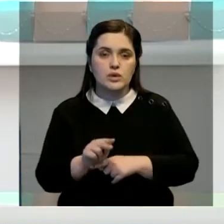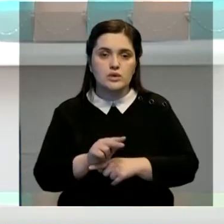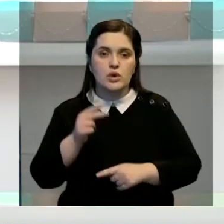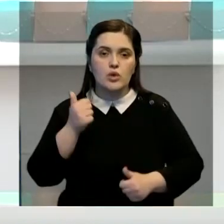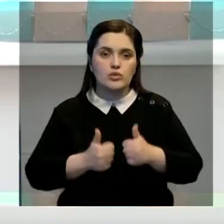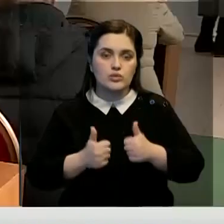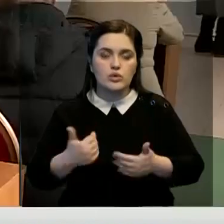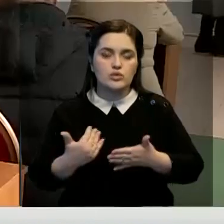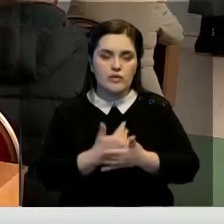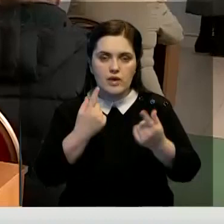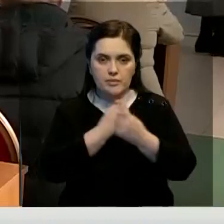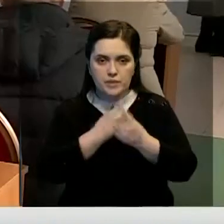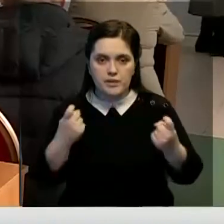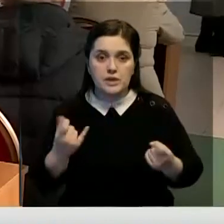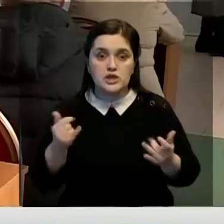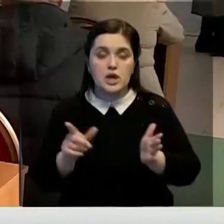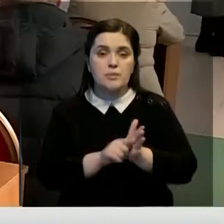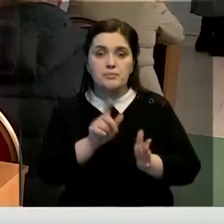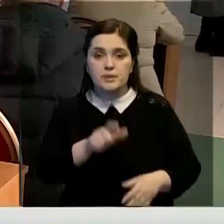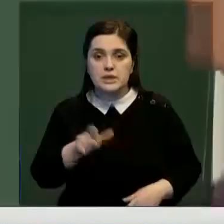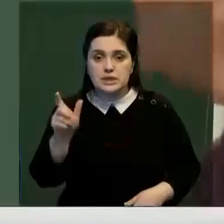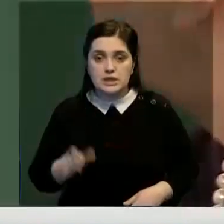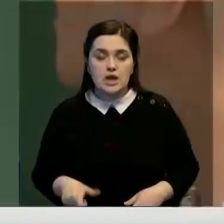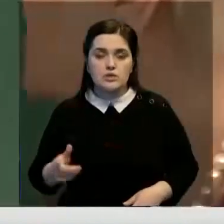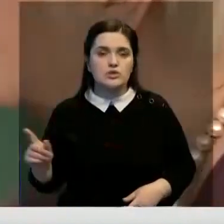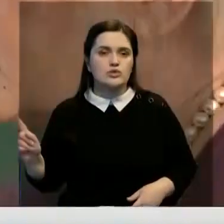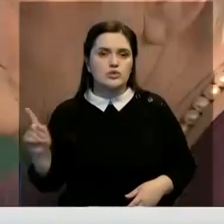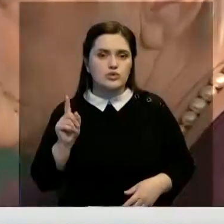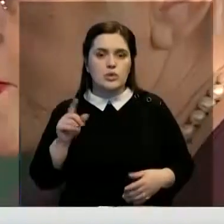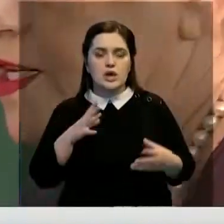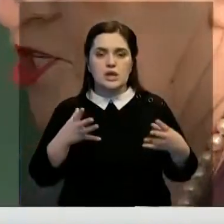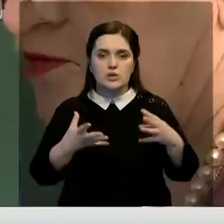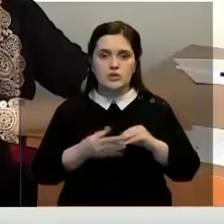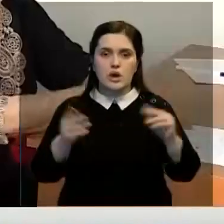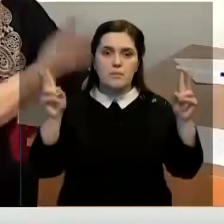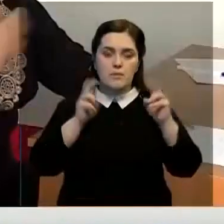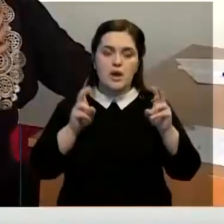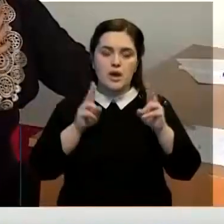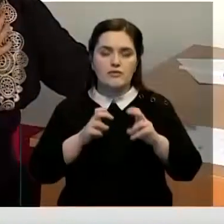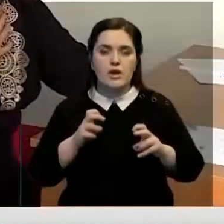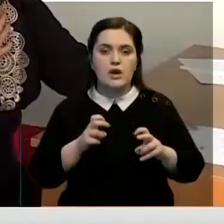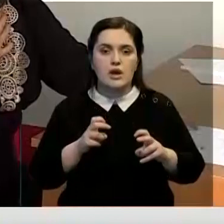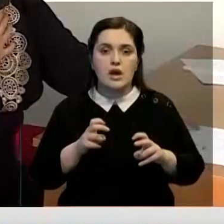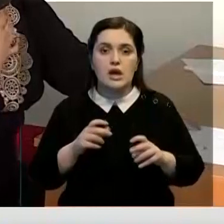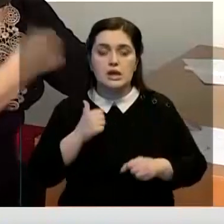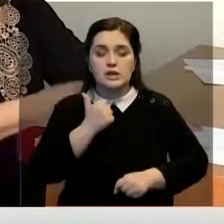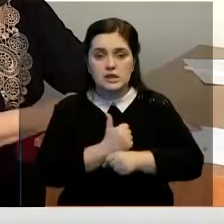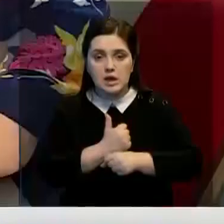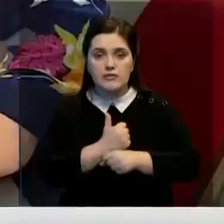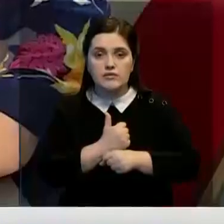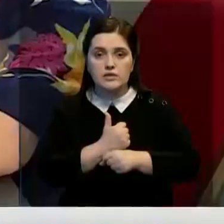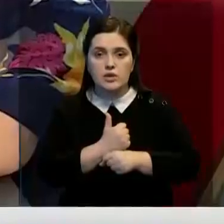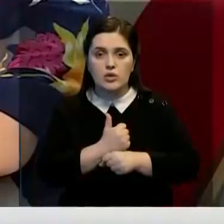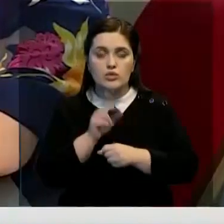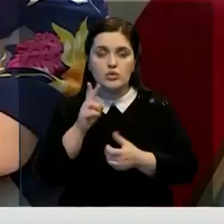будет переобъявлен. Теперь пенсионерам ничего не остается, как ожидать результатов проведенного конкурса. Главное, как заверили в ведомстве, кто бы ни